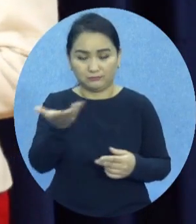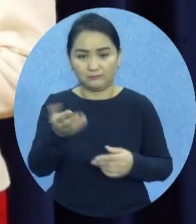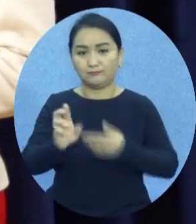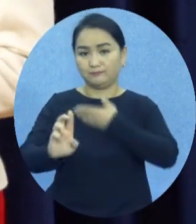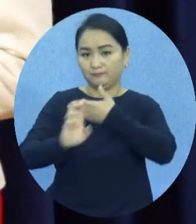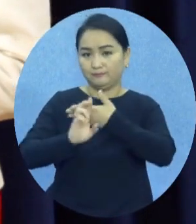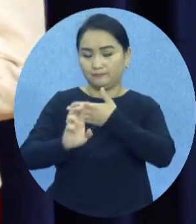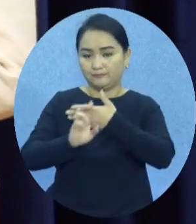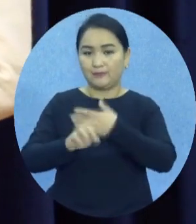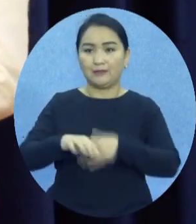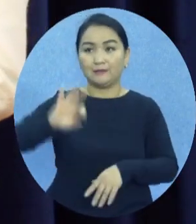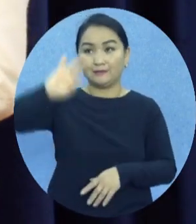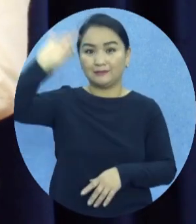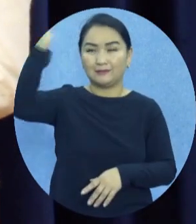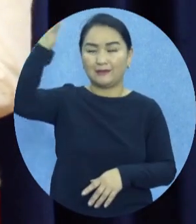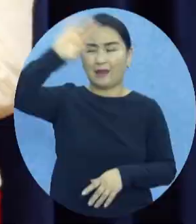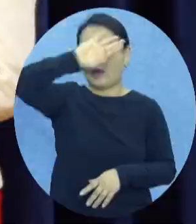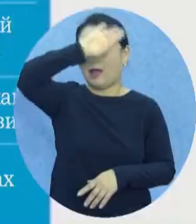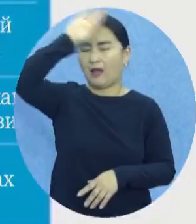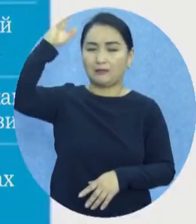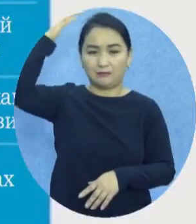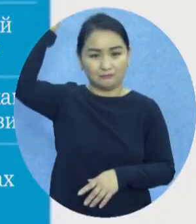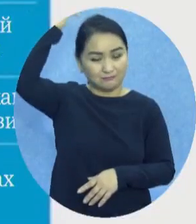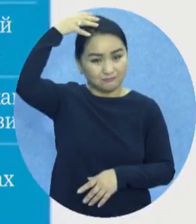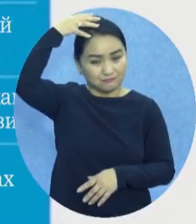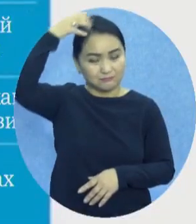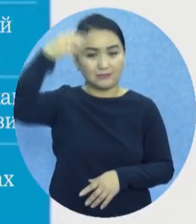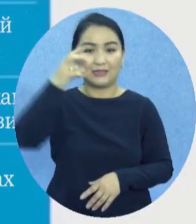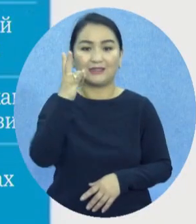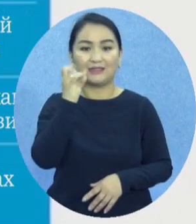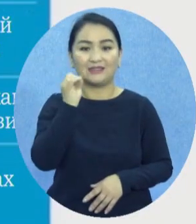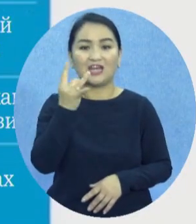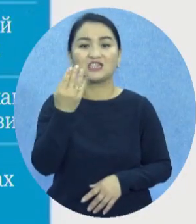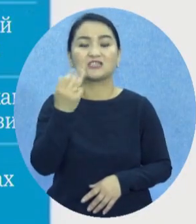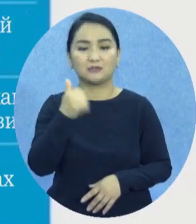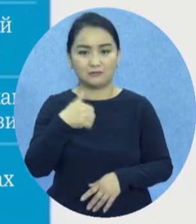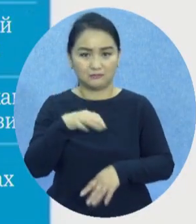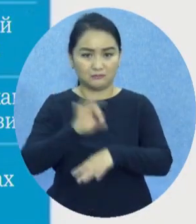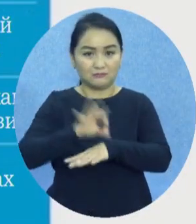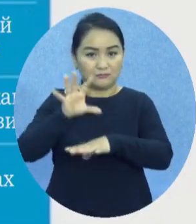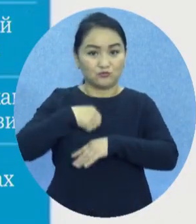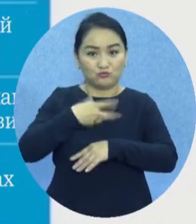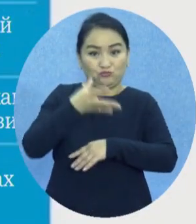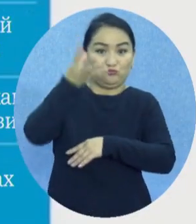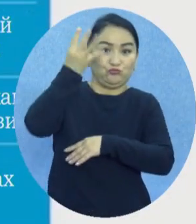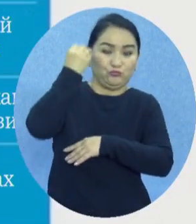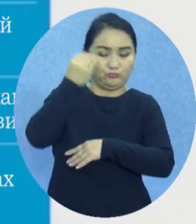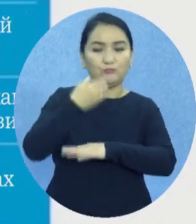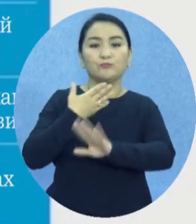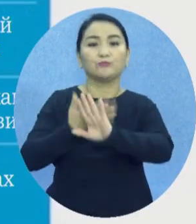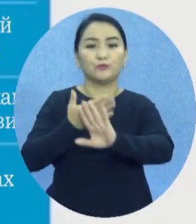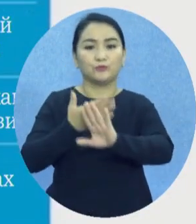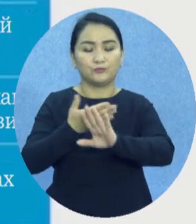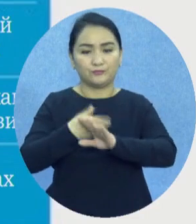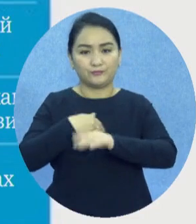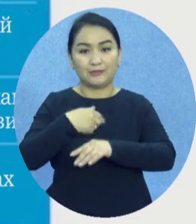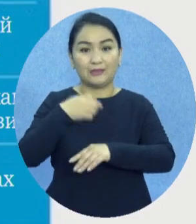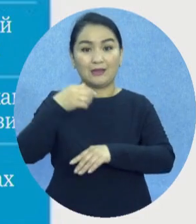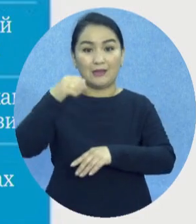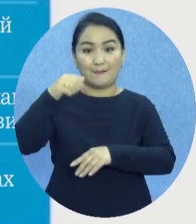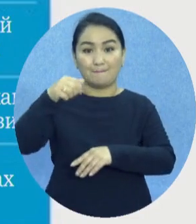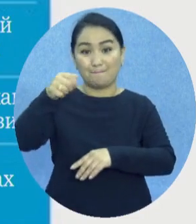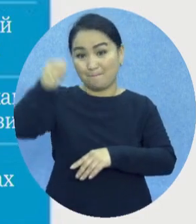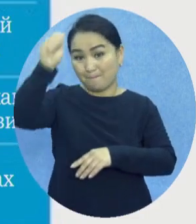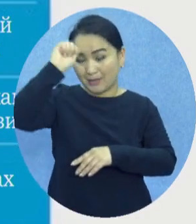наршлалтаа сэргийлэх хэрэгтэй. Толгой хүчтэй өвдөж, над таранхуйлах, толгой эрх зэрэг шинжүүд наршсны дараа хүүхдэд болон том хүнд